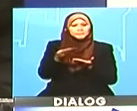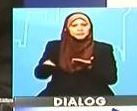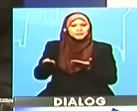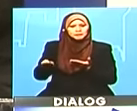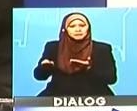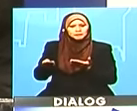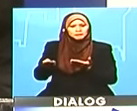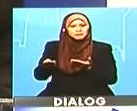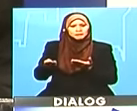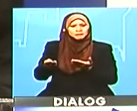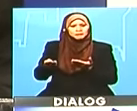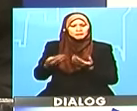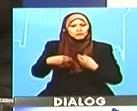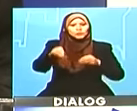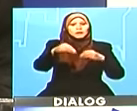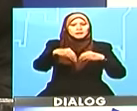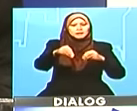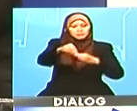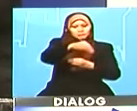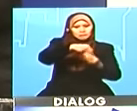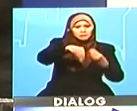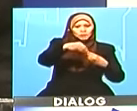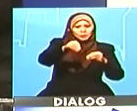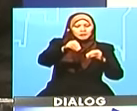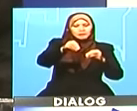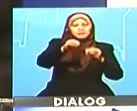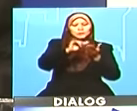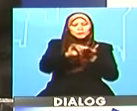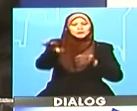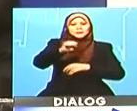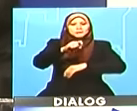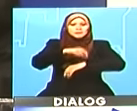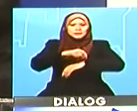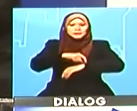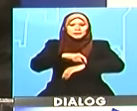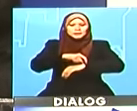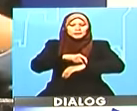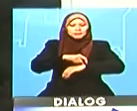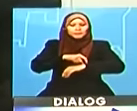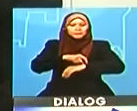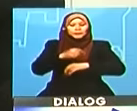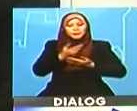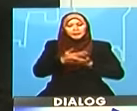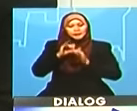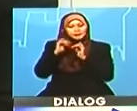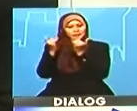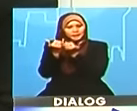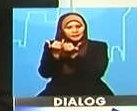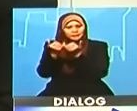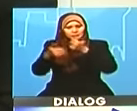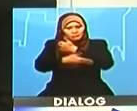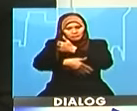cairkan daripada Cayman Island, yeah, dia memakan masa. Okay. Jadi apa yang berlaku, Brazen Sky iaitu anak syarikat pada